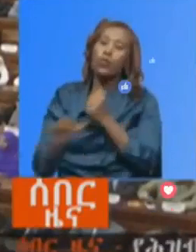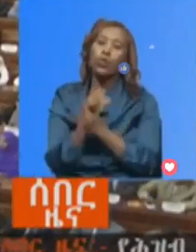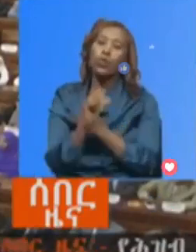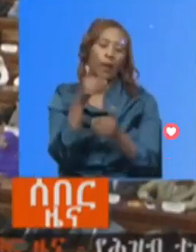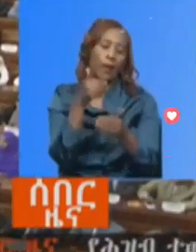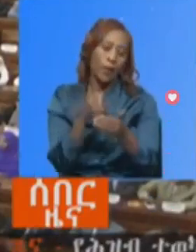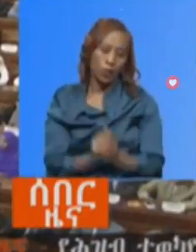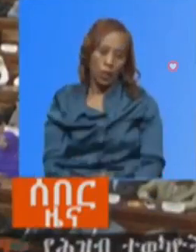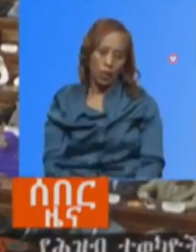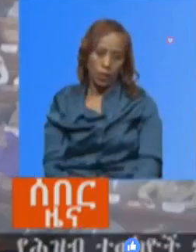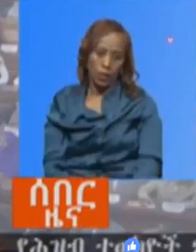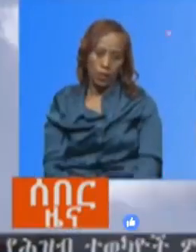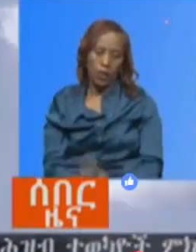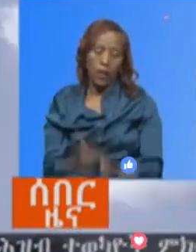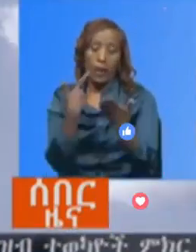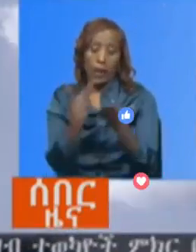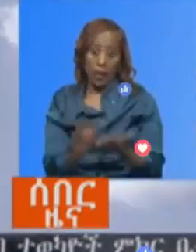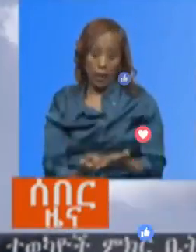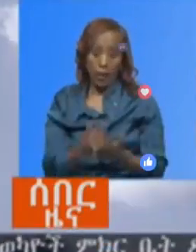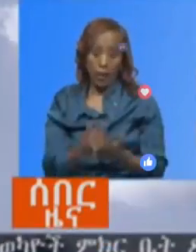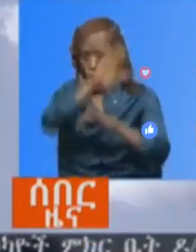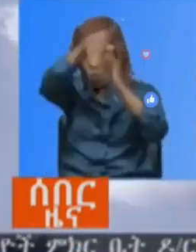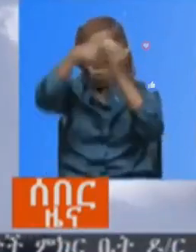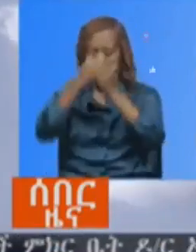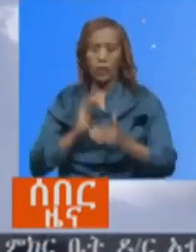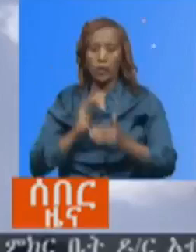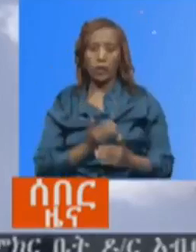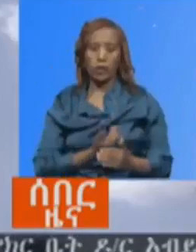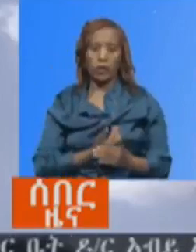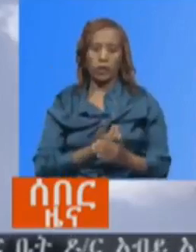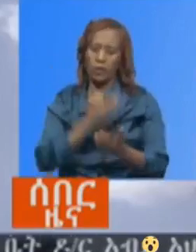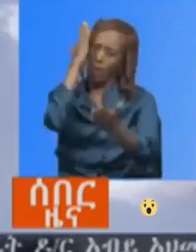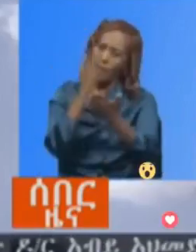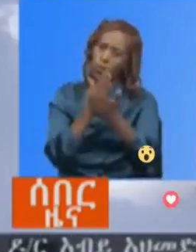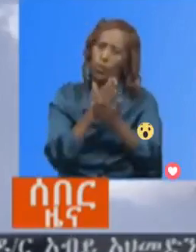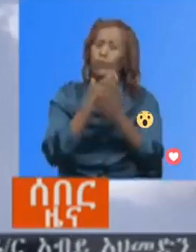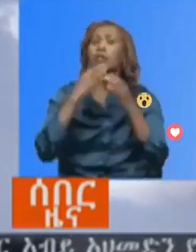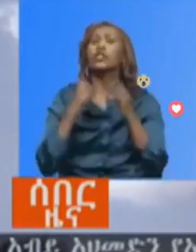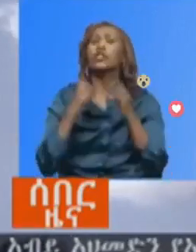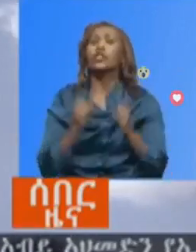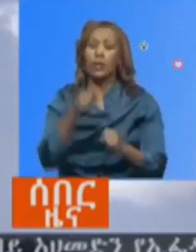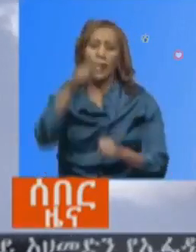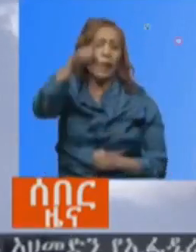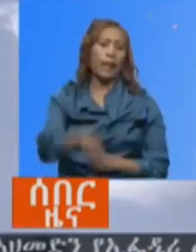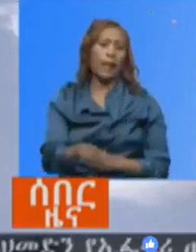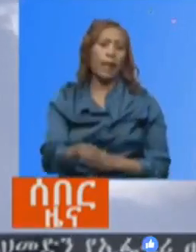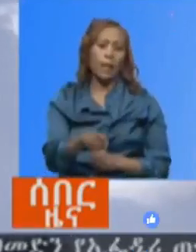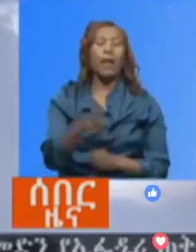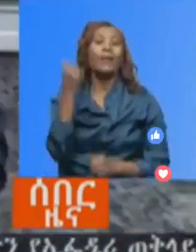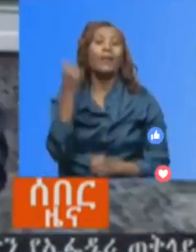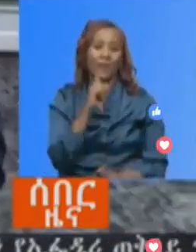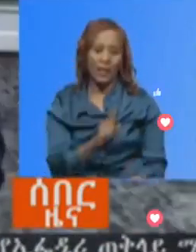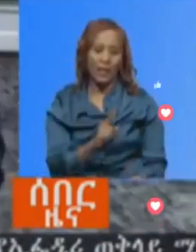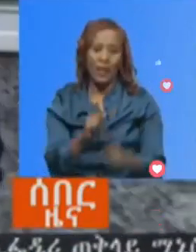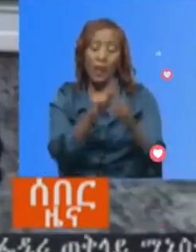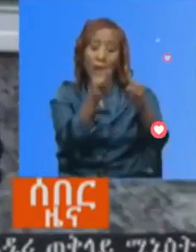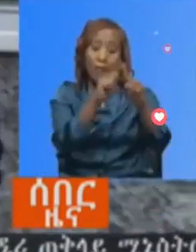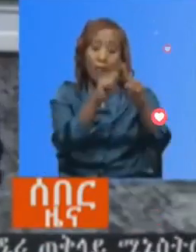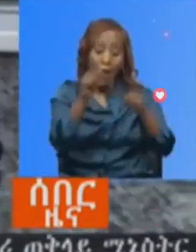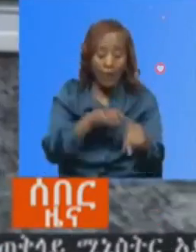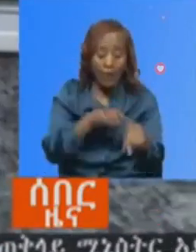ደርሷል። ይህንን ሁላችንም ማስቀረት እንችልና ይገባንም ነበር። በተለያየ